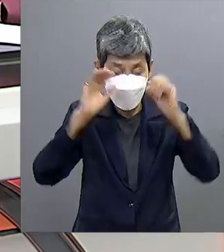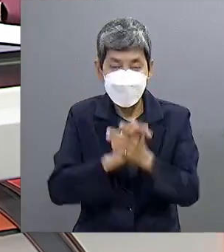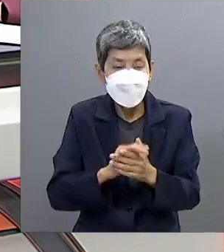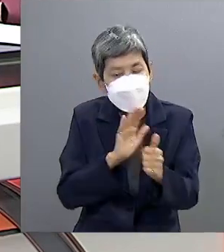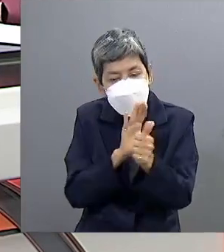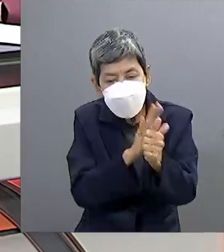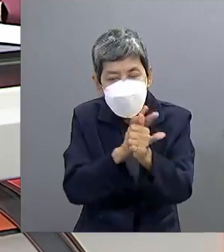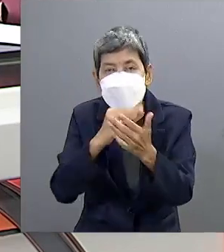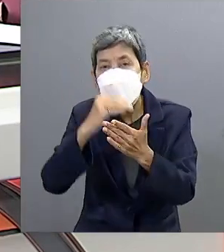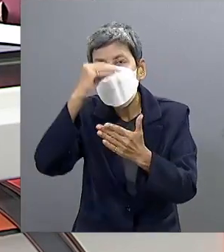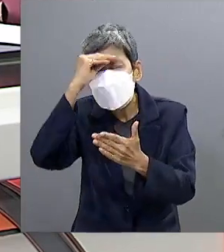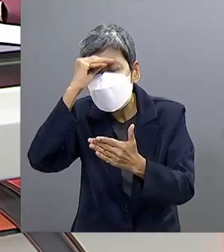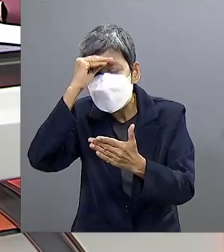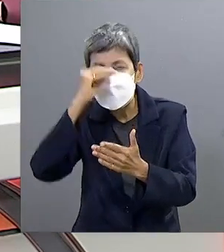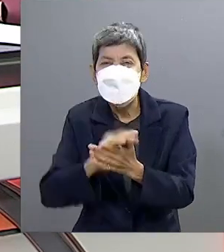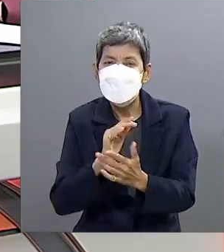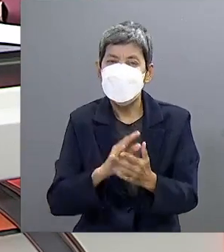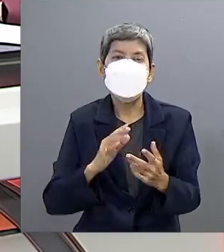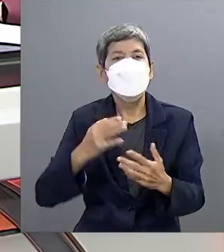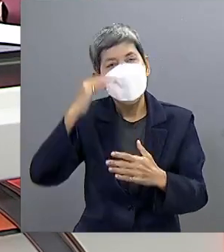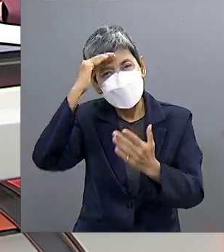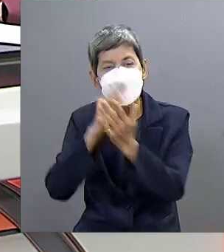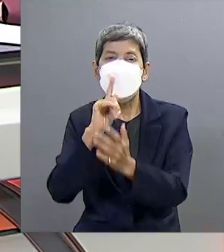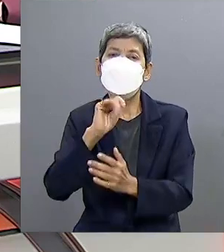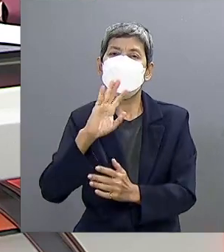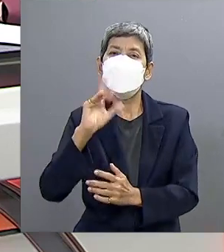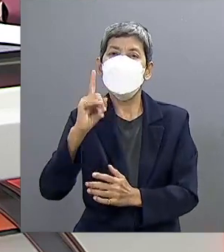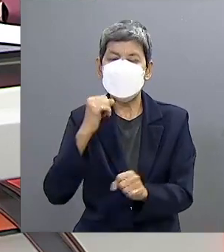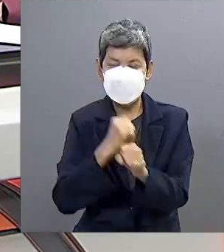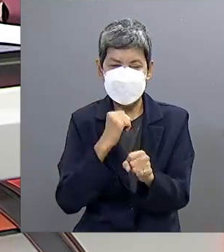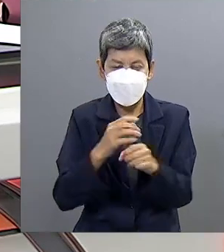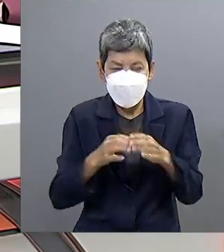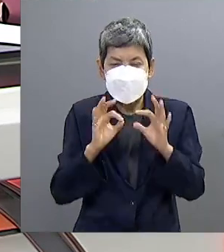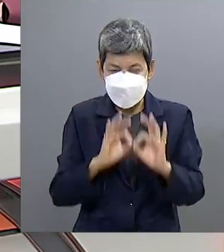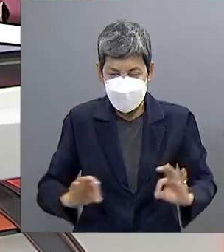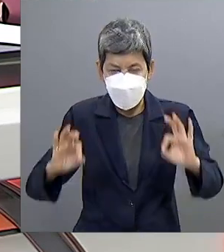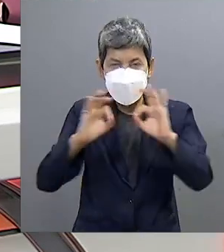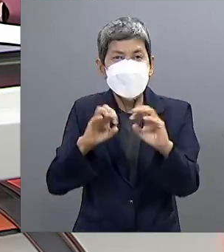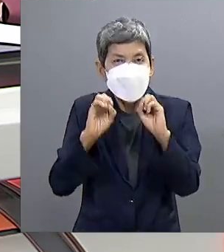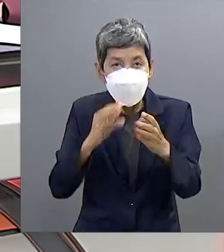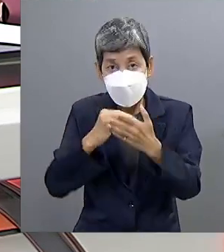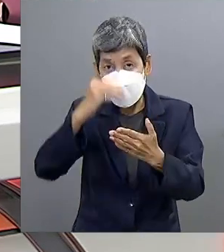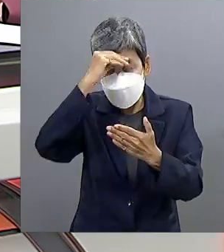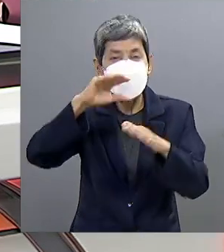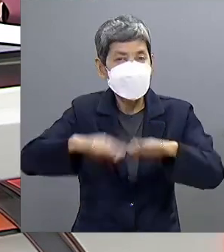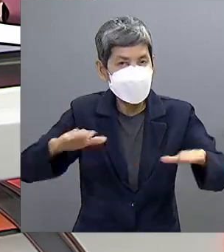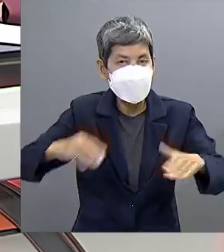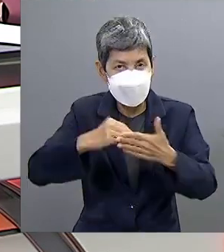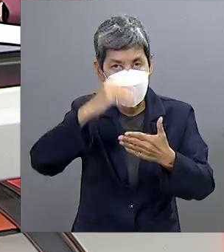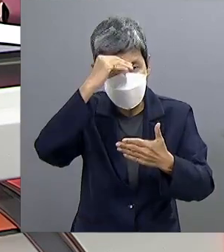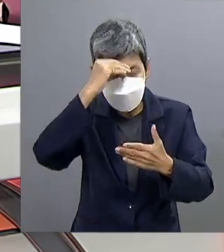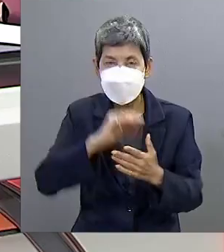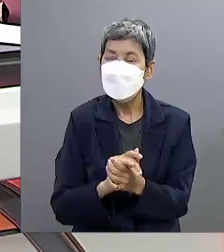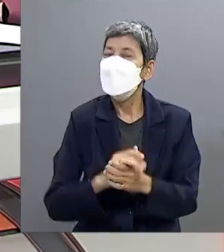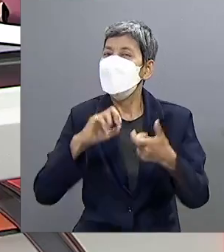ห่างไกลอย่างตำรวจตระเวนชายแดนที่กำลังเป็นกำลังสำคัญในการสร้างการเรียนรู้ของเด็กๆท่ามกลางข้อจำกัด